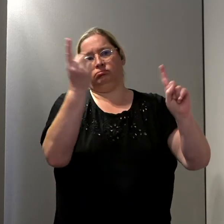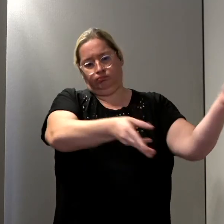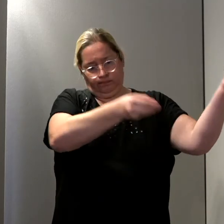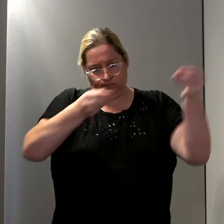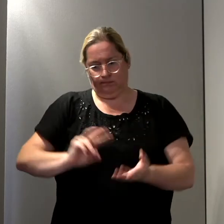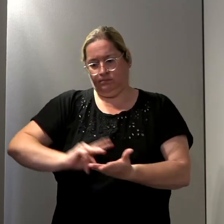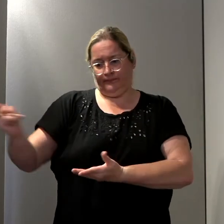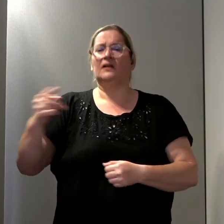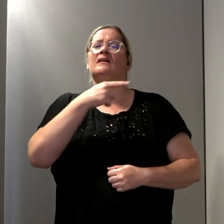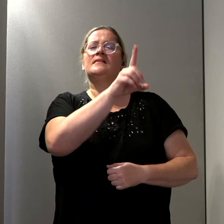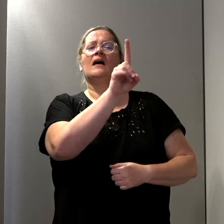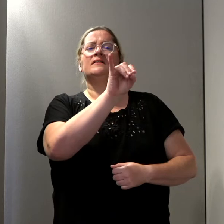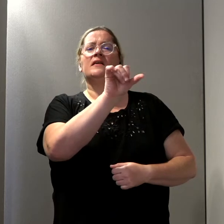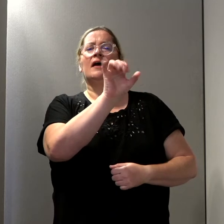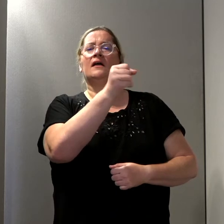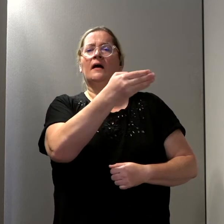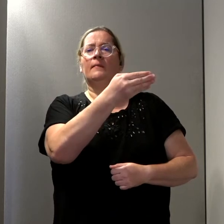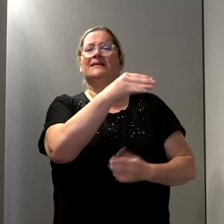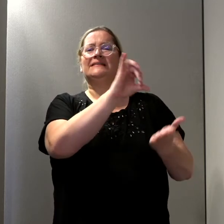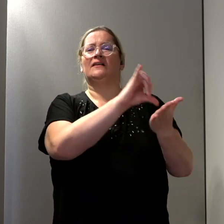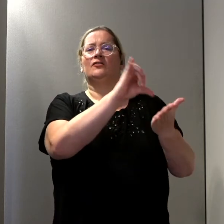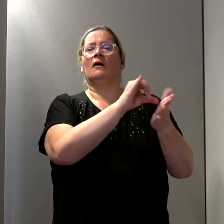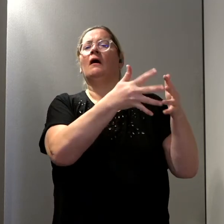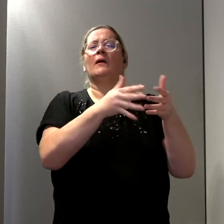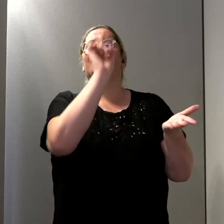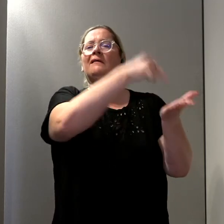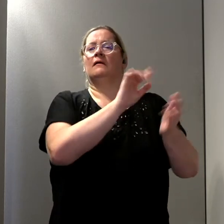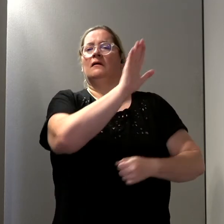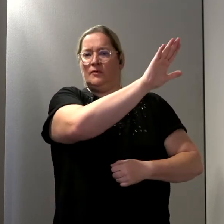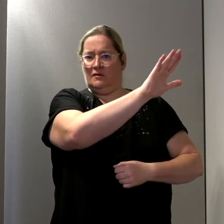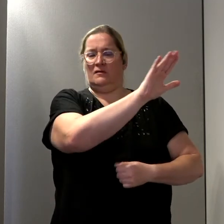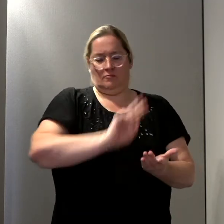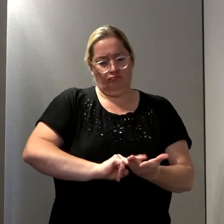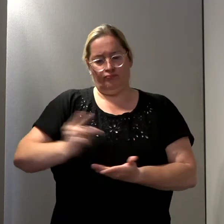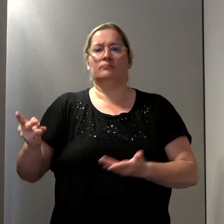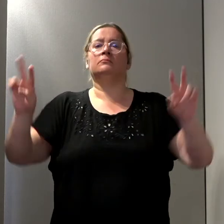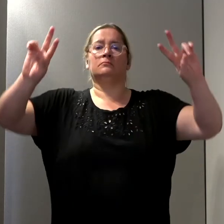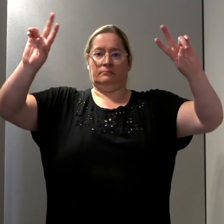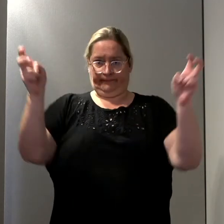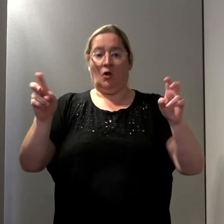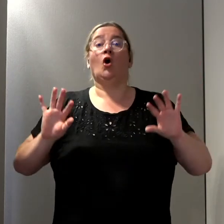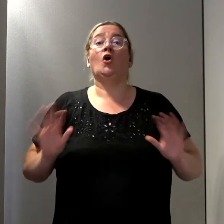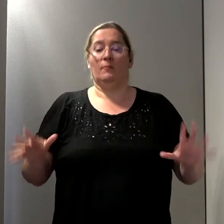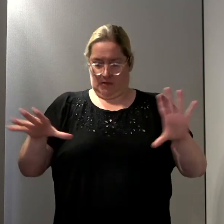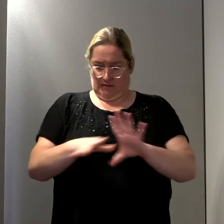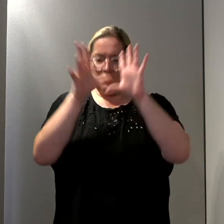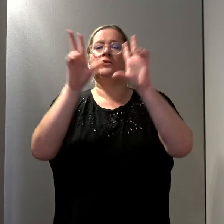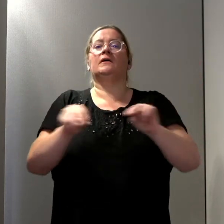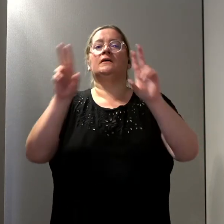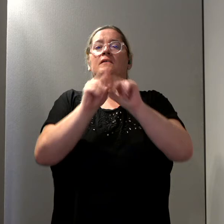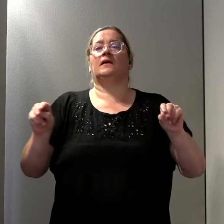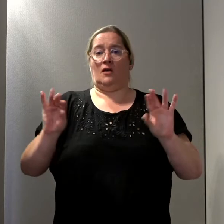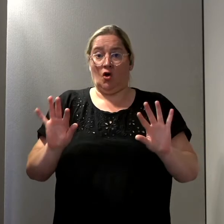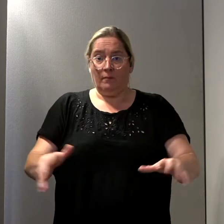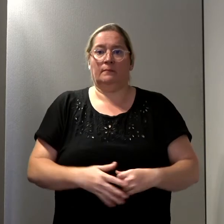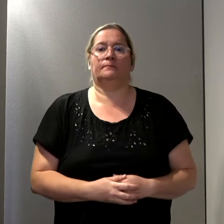créé par le Diagram Center aux États-Unis, qui s'intitule donc dans sa version française « Comment décrire les images ». Et si vous